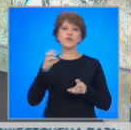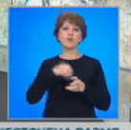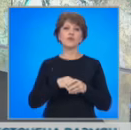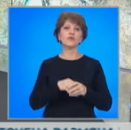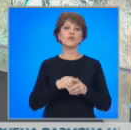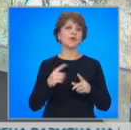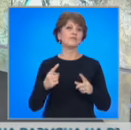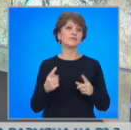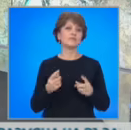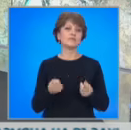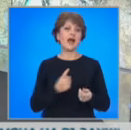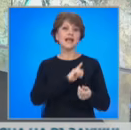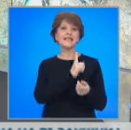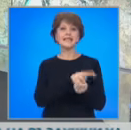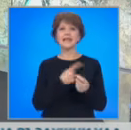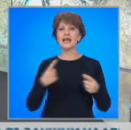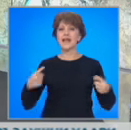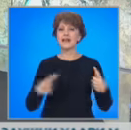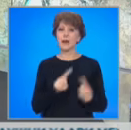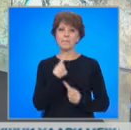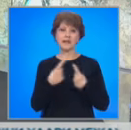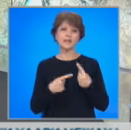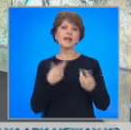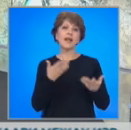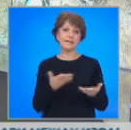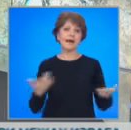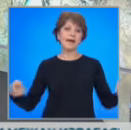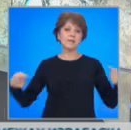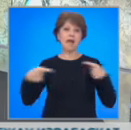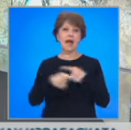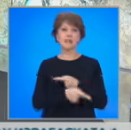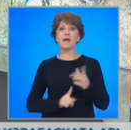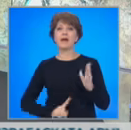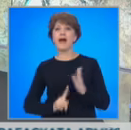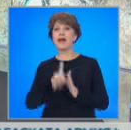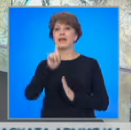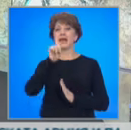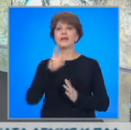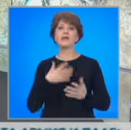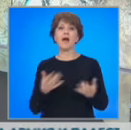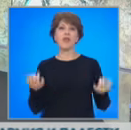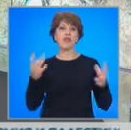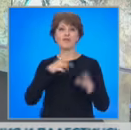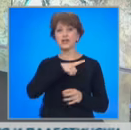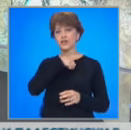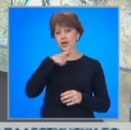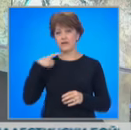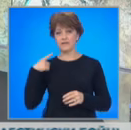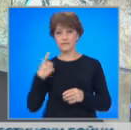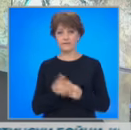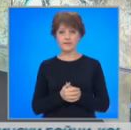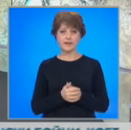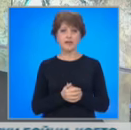напрежението. Така се стигна и до размяната на ракети, която неизменно доведе до нови жертви сред цивилното